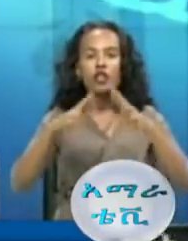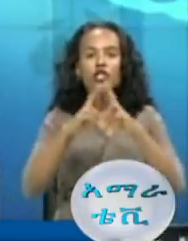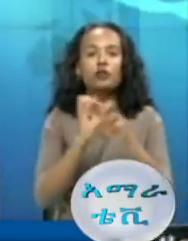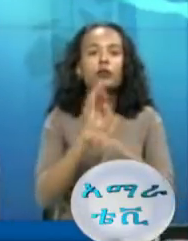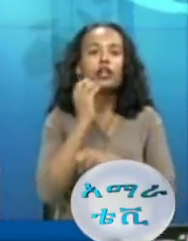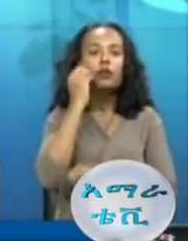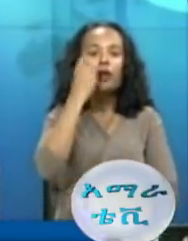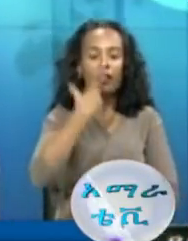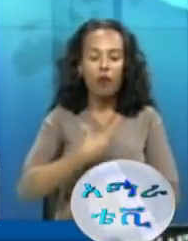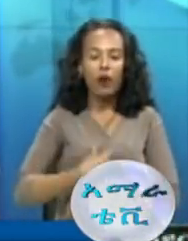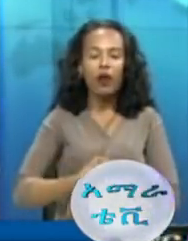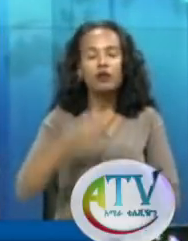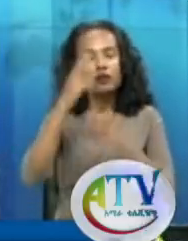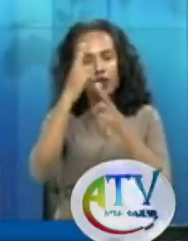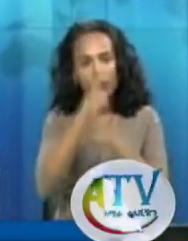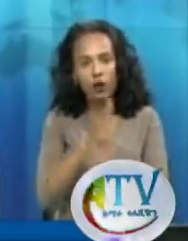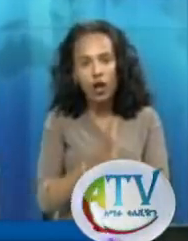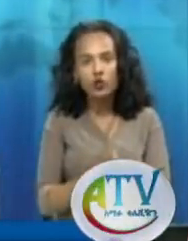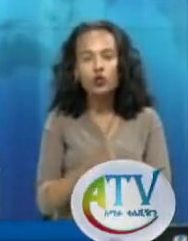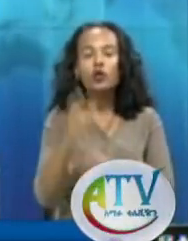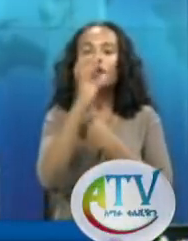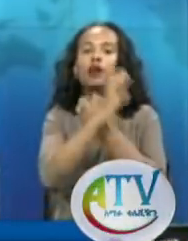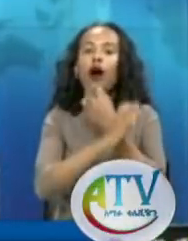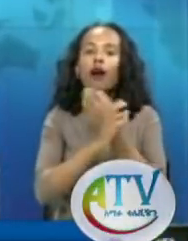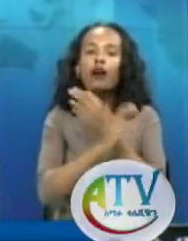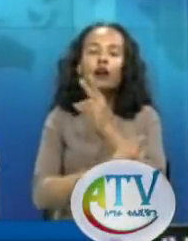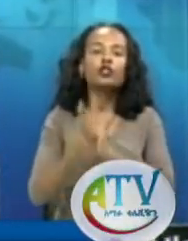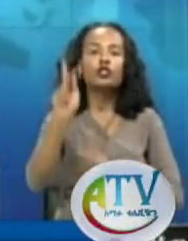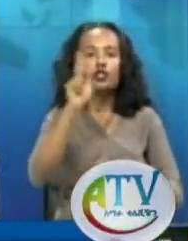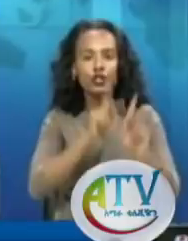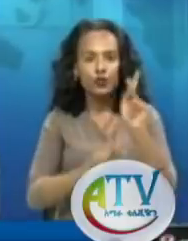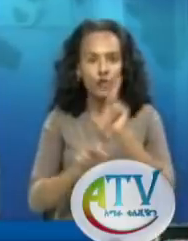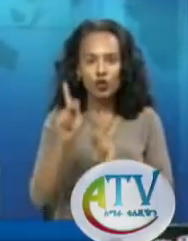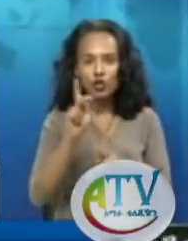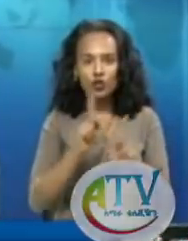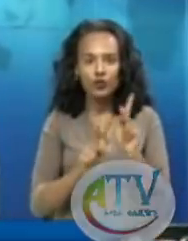አባላት፣ የተከበራችሁ የሀገራችን ህዝቦች፣